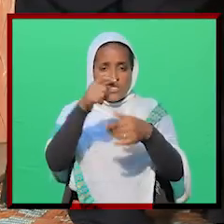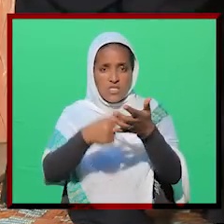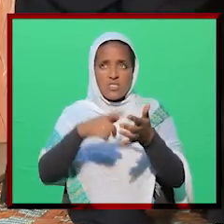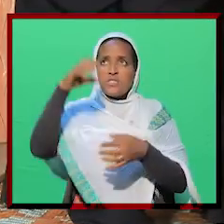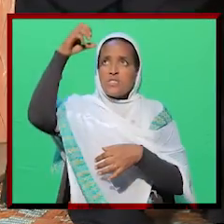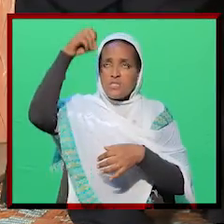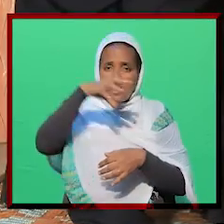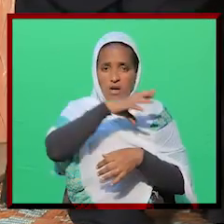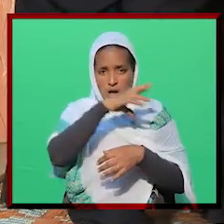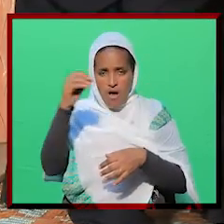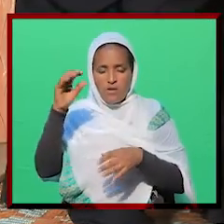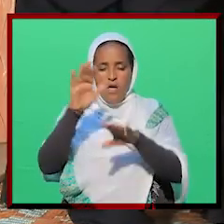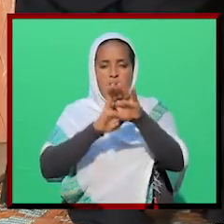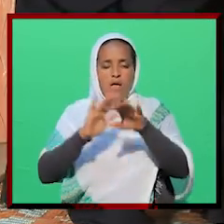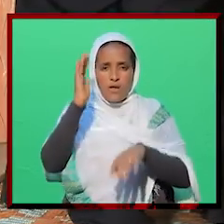ውጤት ነው የሚሰጥ።